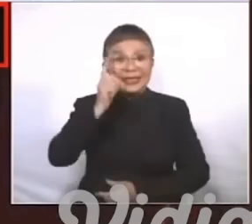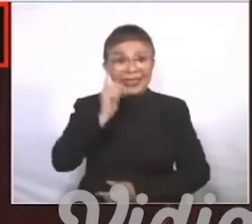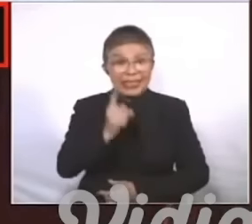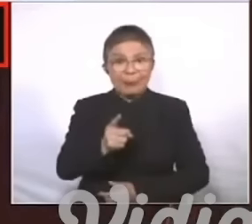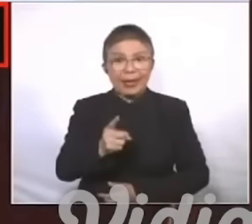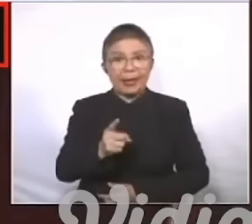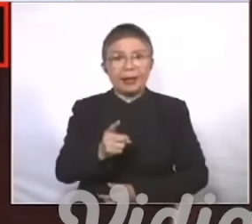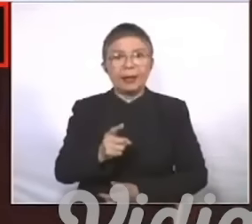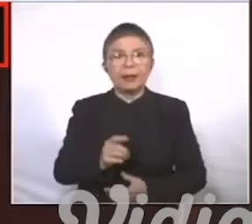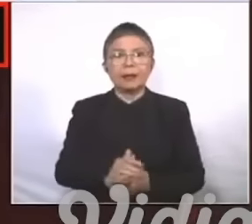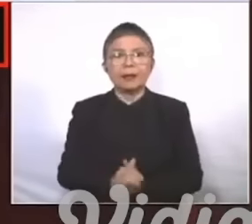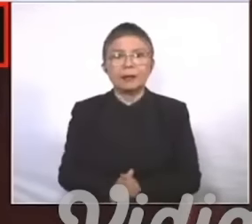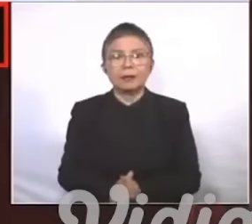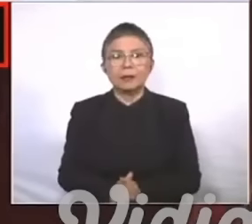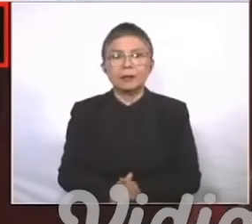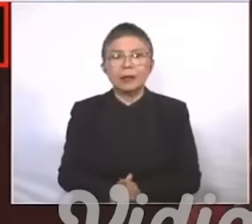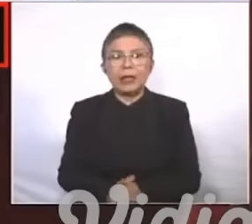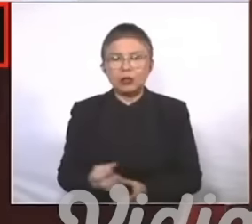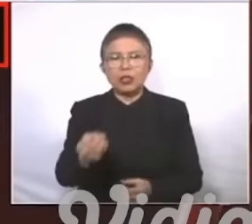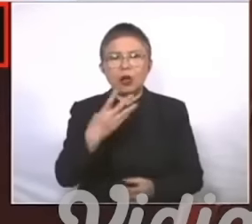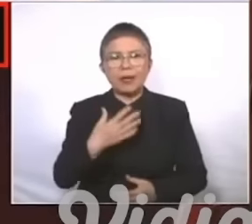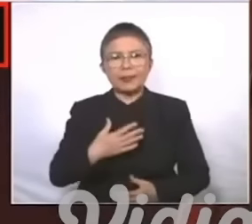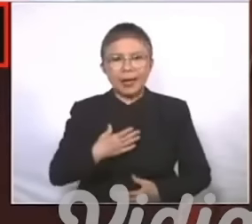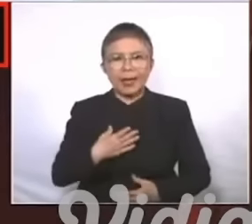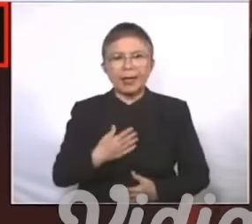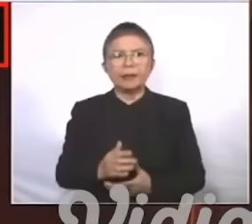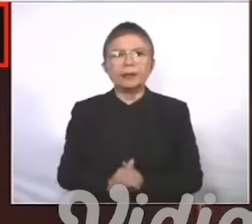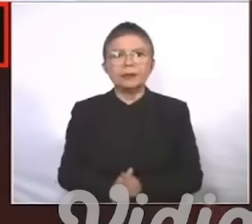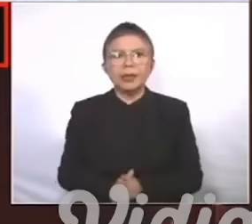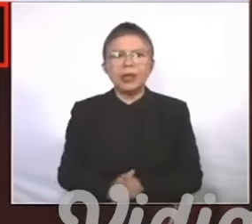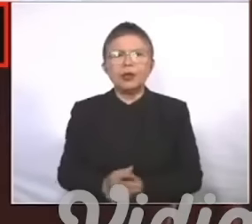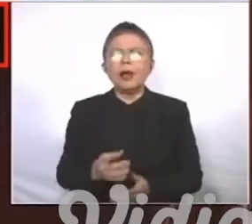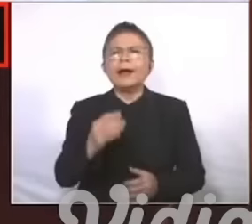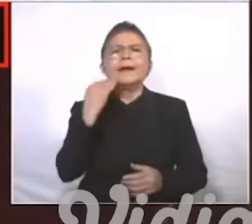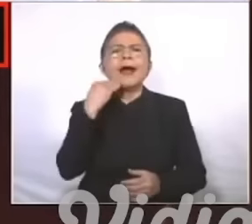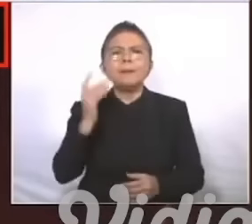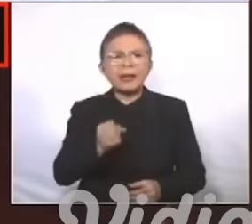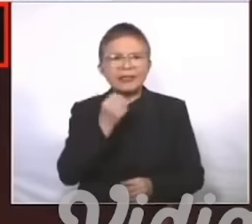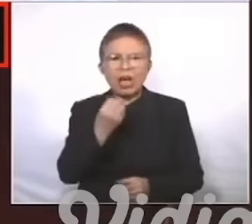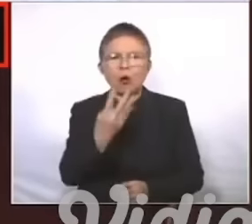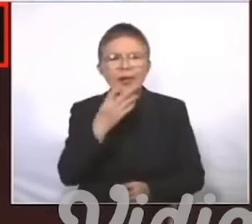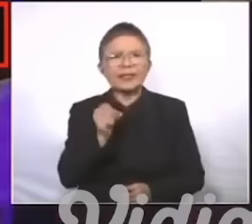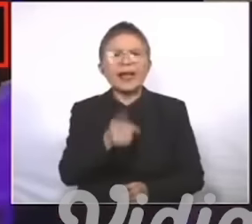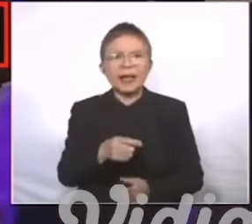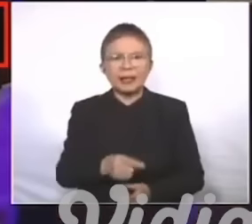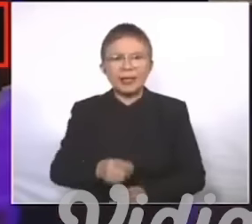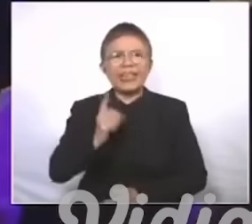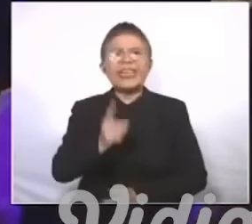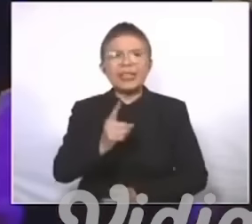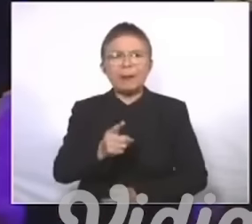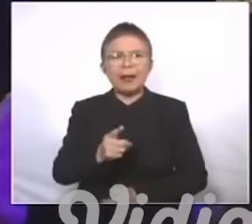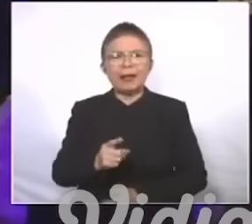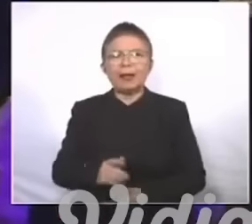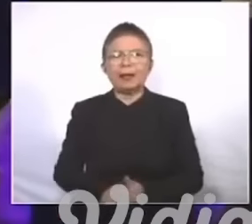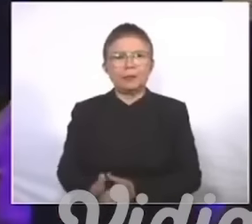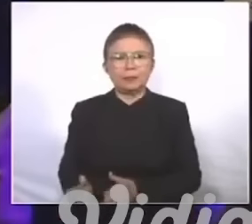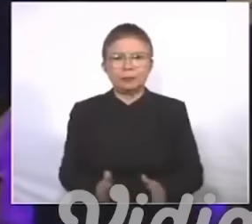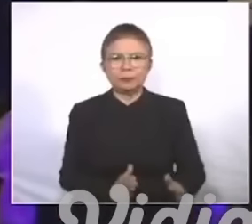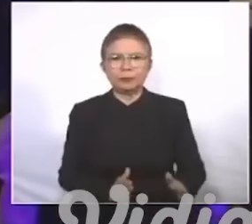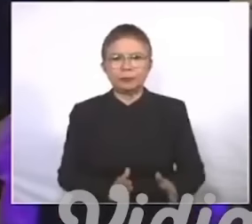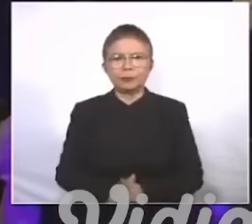aturan. Itu saja saya kira jawaban yang menurut saya simpel dan tepat, selesai. Baik, silakan Pak